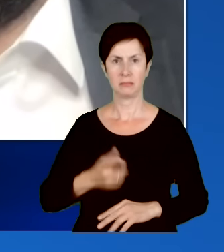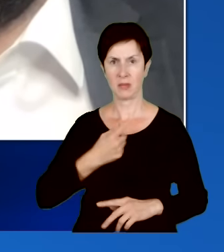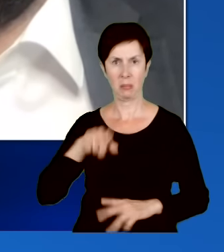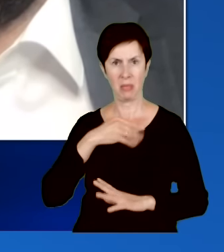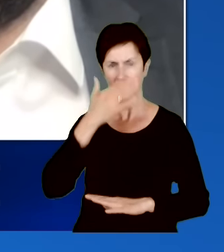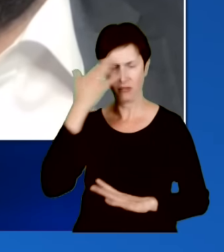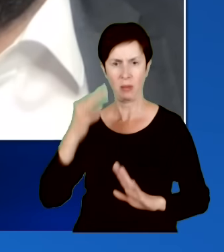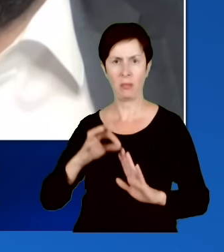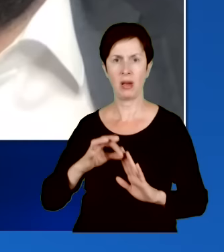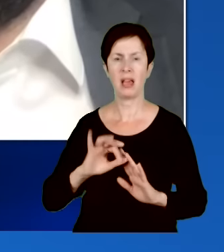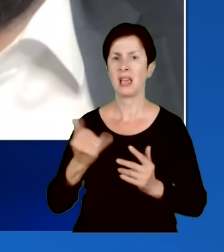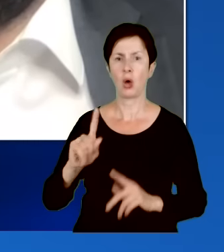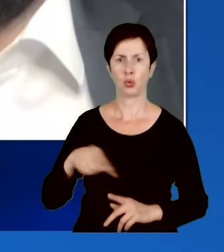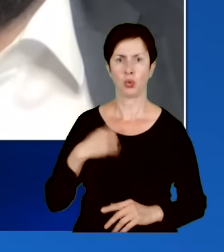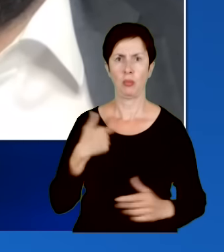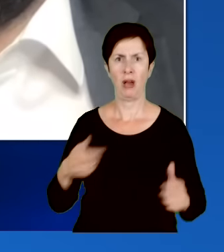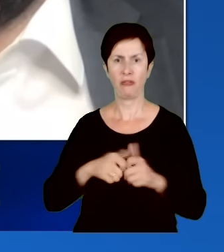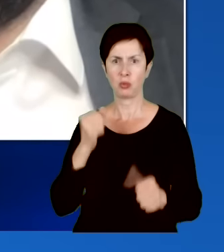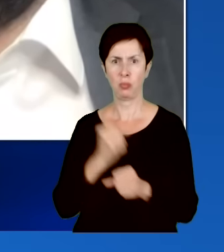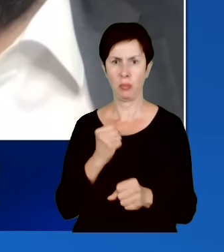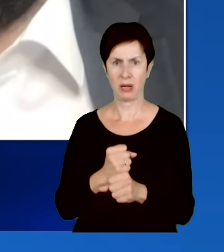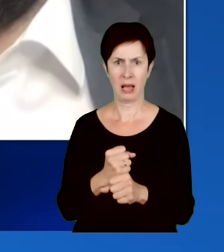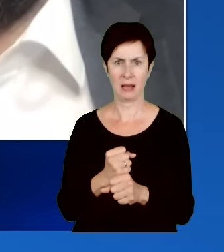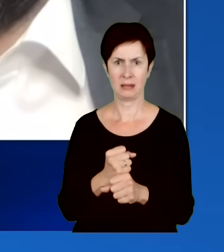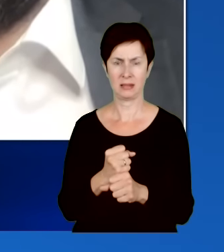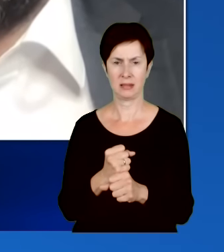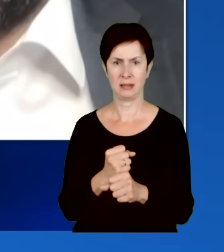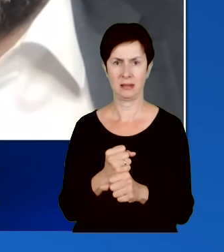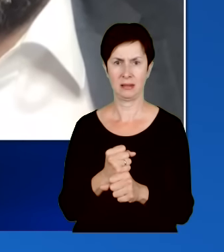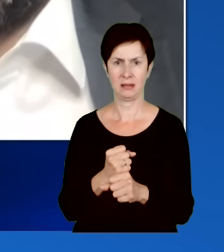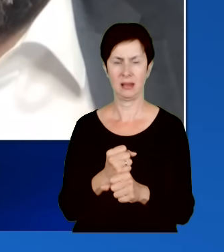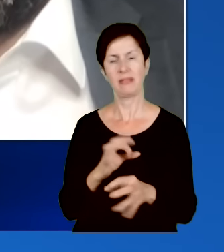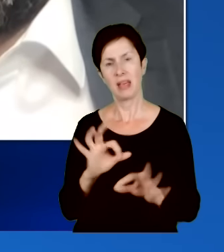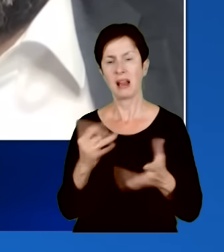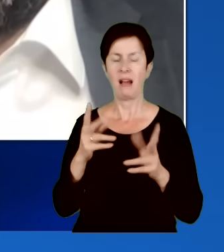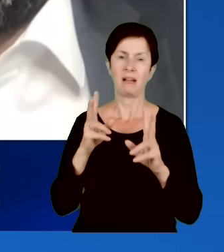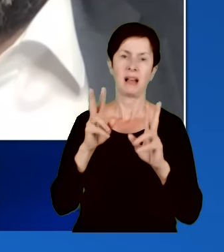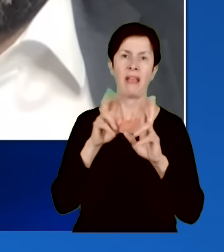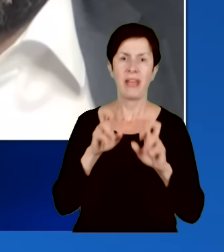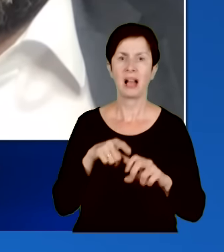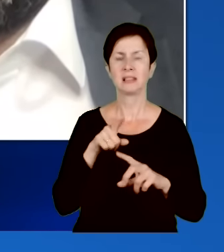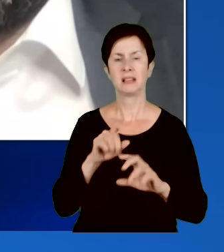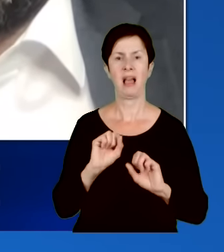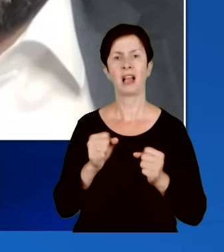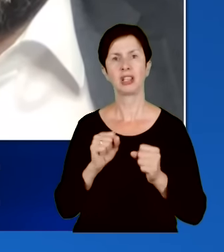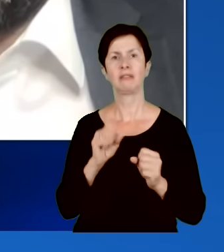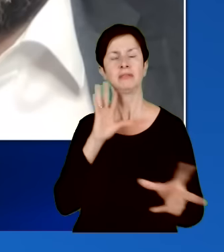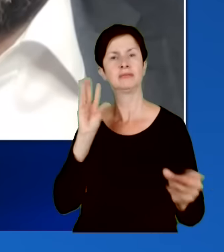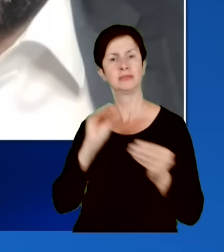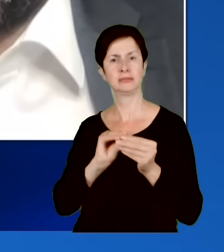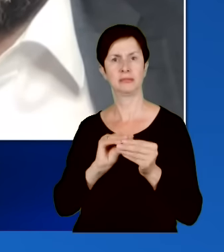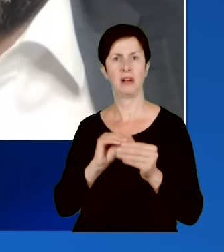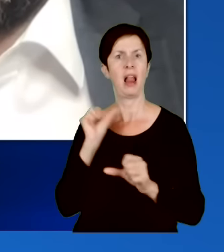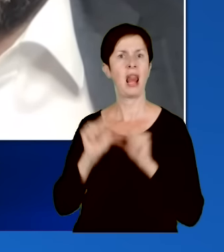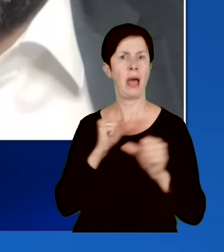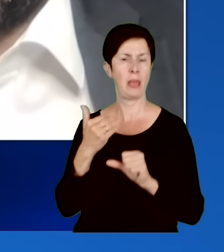trwała współpraca tego i w grune rzeczy jak się analizuje jego aktywność na przestrzeni ostatnich lat